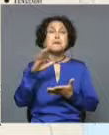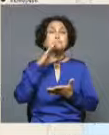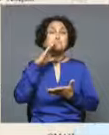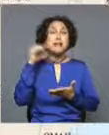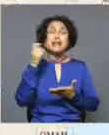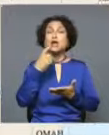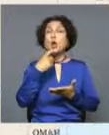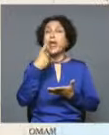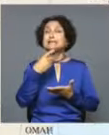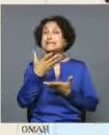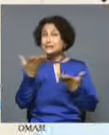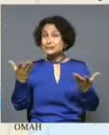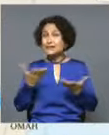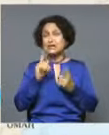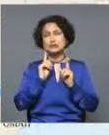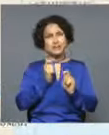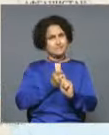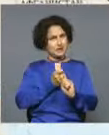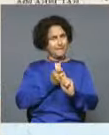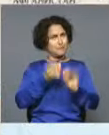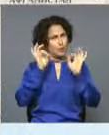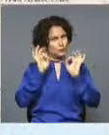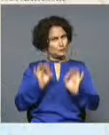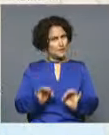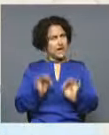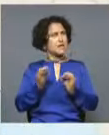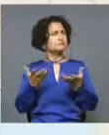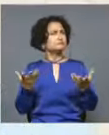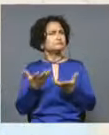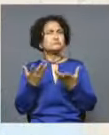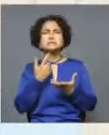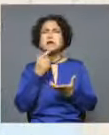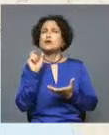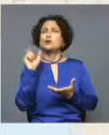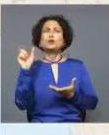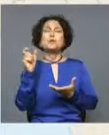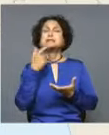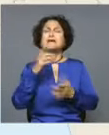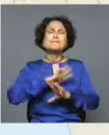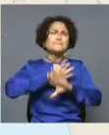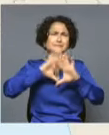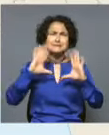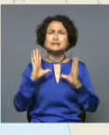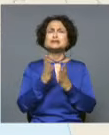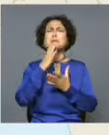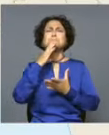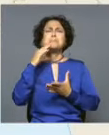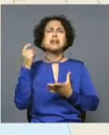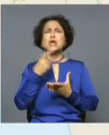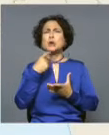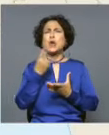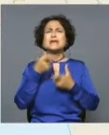тук би трябвало да направим уточнението, че става дума за всички българоезични, в това число